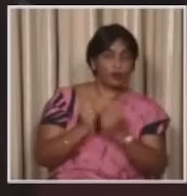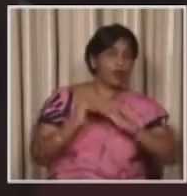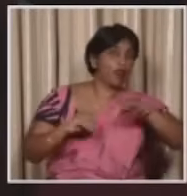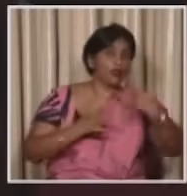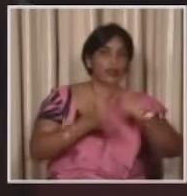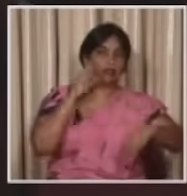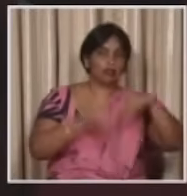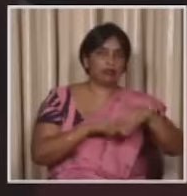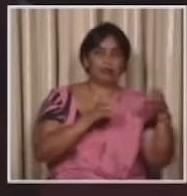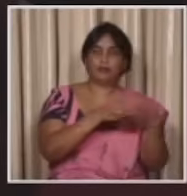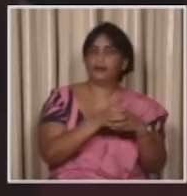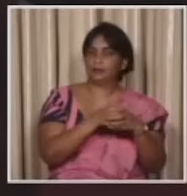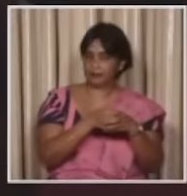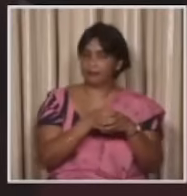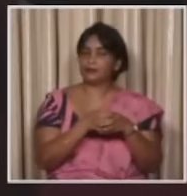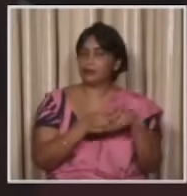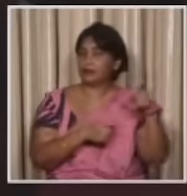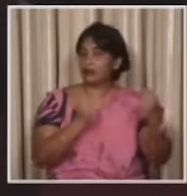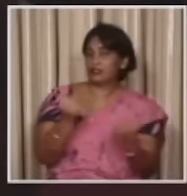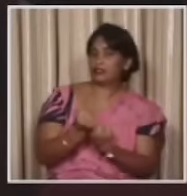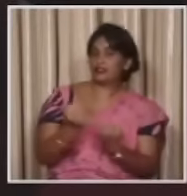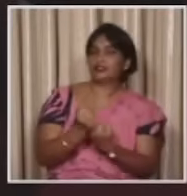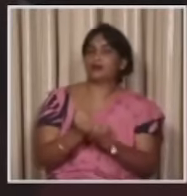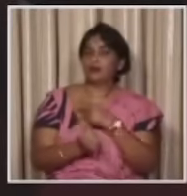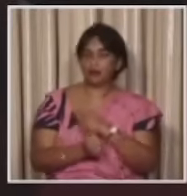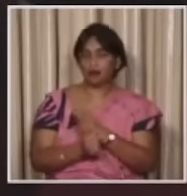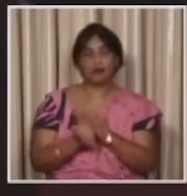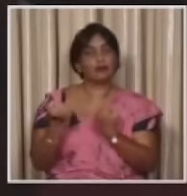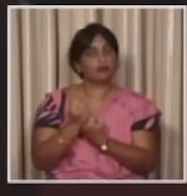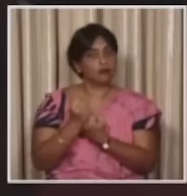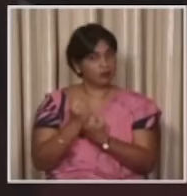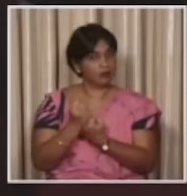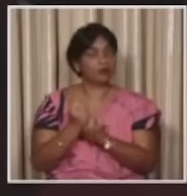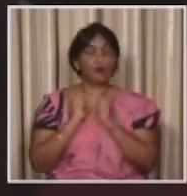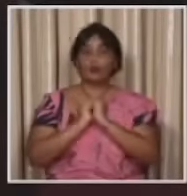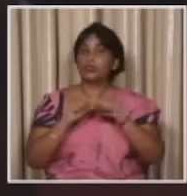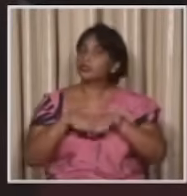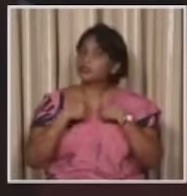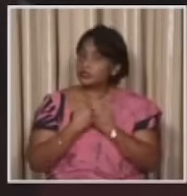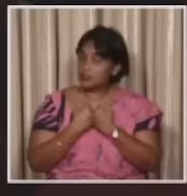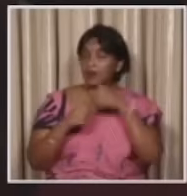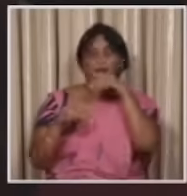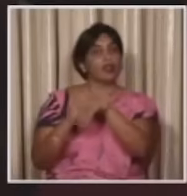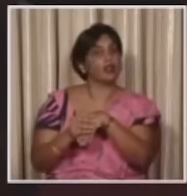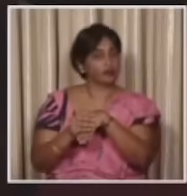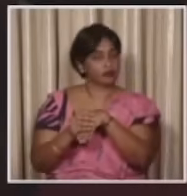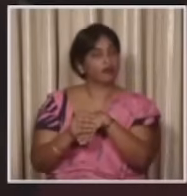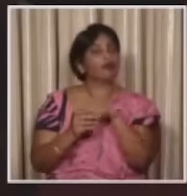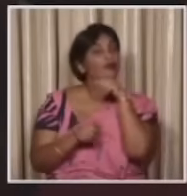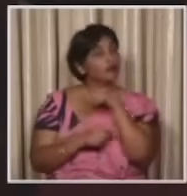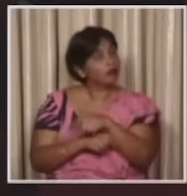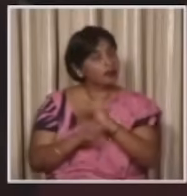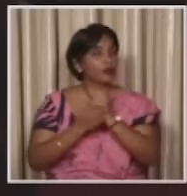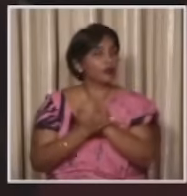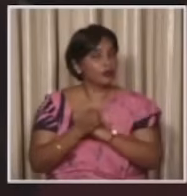ඉන්න දේශපාලන කණ්ඩායමක් ඉන්නවා. ඒ එළියෙන් ඉන්න දේශපාලන කණ්ඩායමට සහයෝගය දක්වන වෘත්තීය සමිති කණ්ඩායමක් ඉන්නවා ඇතුළේ ඉඳගෙන ඔවුන්ගේ